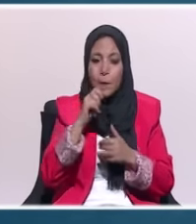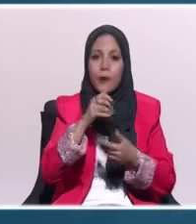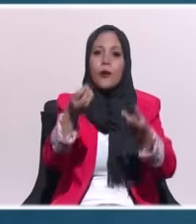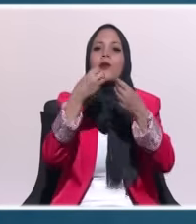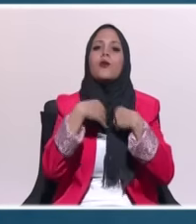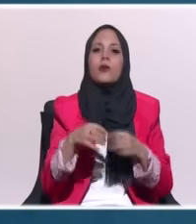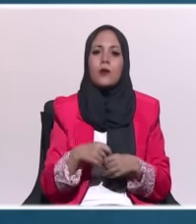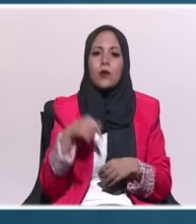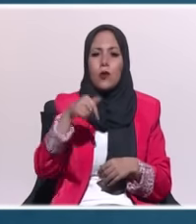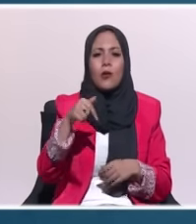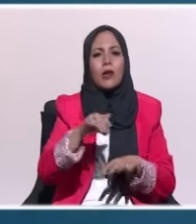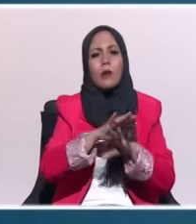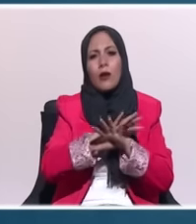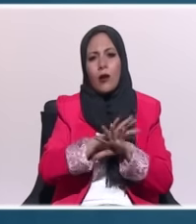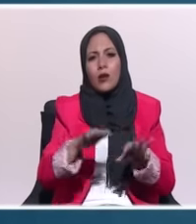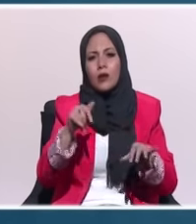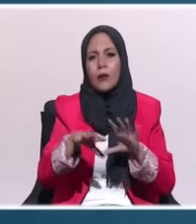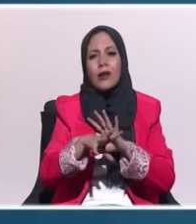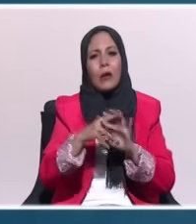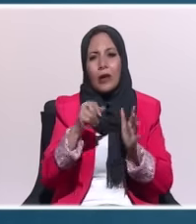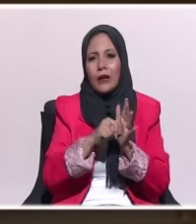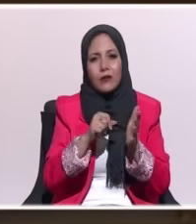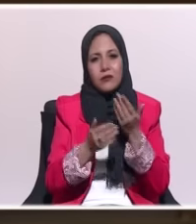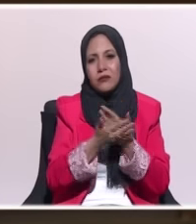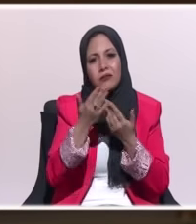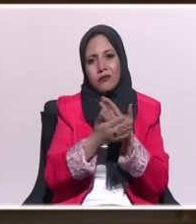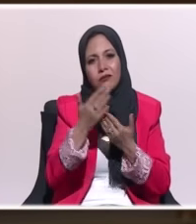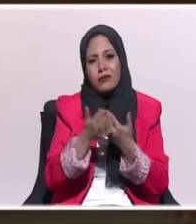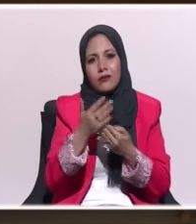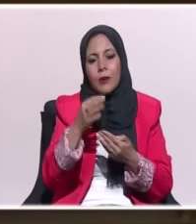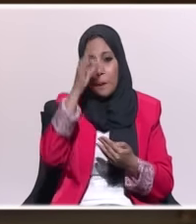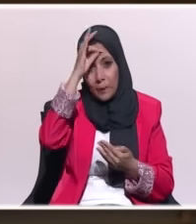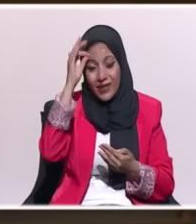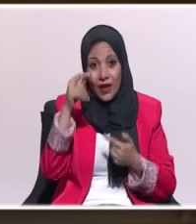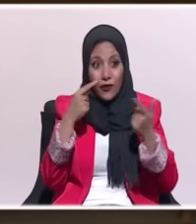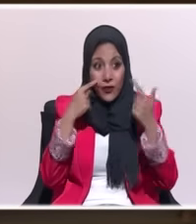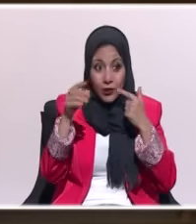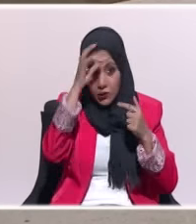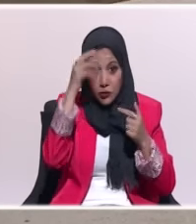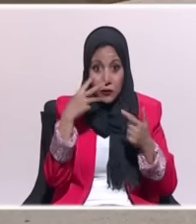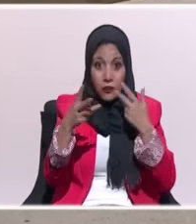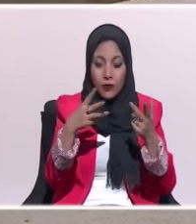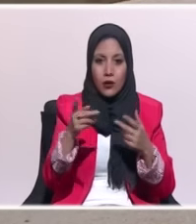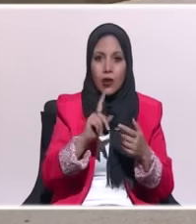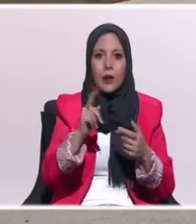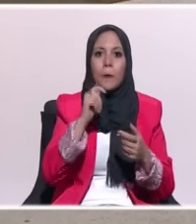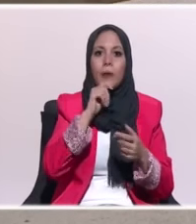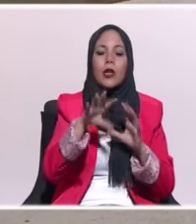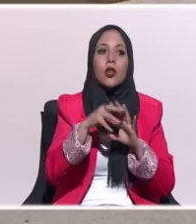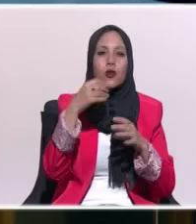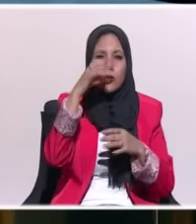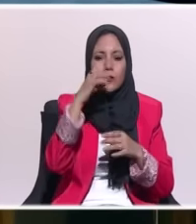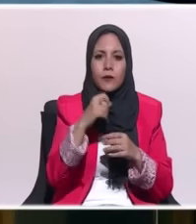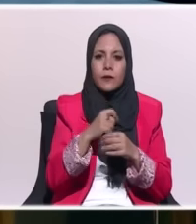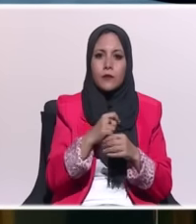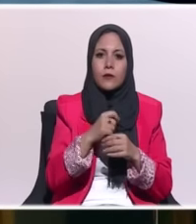بس الوقت بقى عملوه حاجه تانية. كان فيها اي علامه مميزه لما لقيتيها ملفوفه؟ انا اللي اكتشفتها. ايه العلامه؟